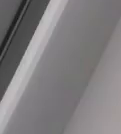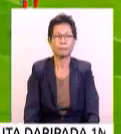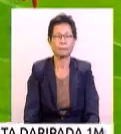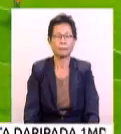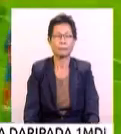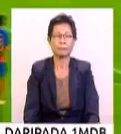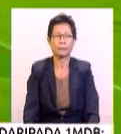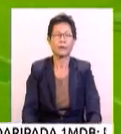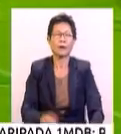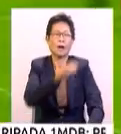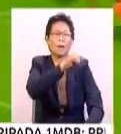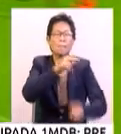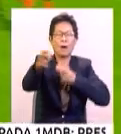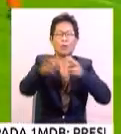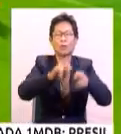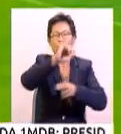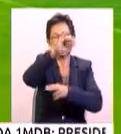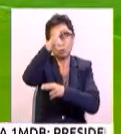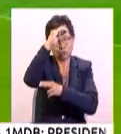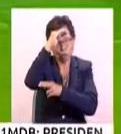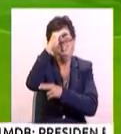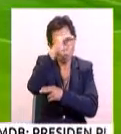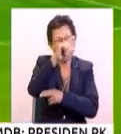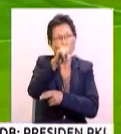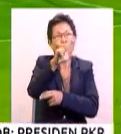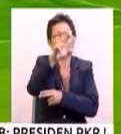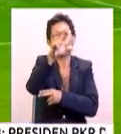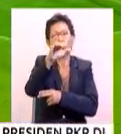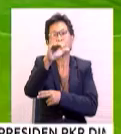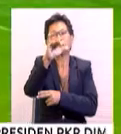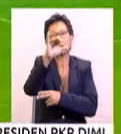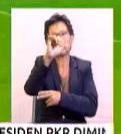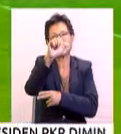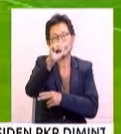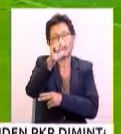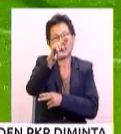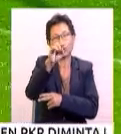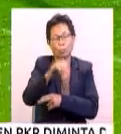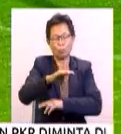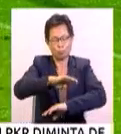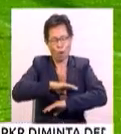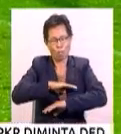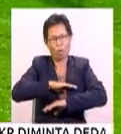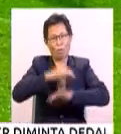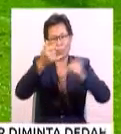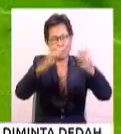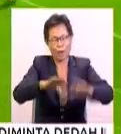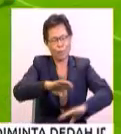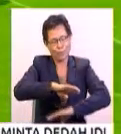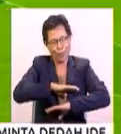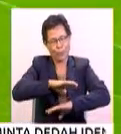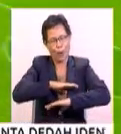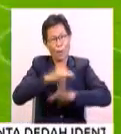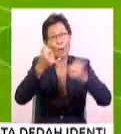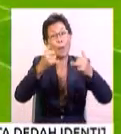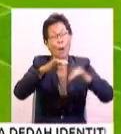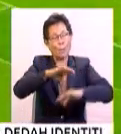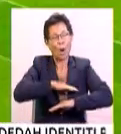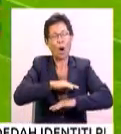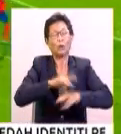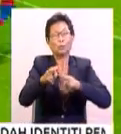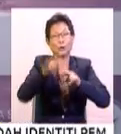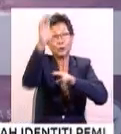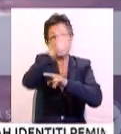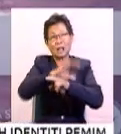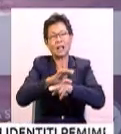Dalam pada itu, pengurus JDT Luciano Figueroa nyata berpuas hati dengan persembahan anak buahnya, terutama dalam usaha